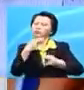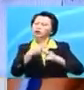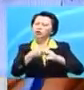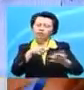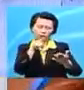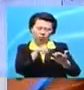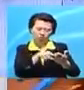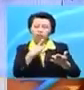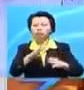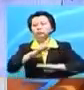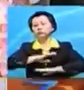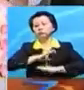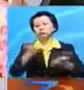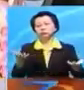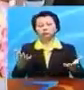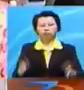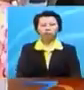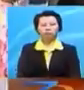menerima.